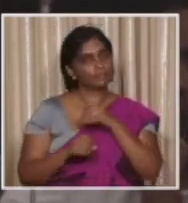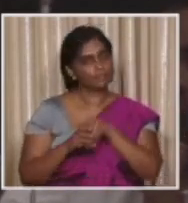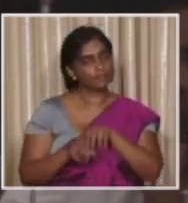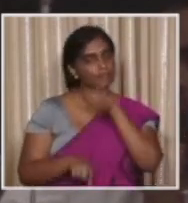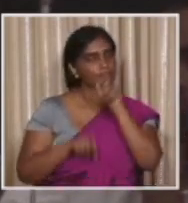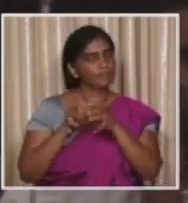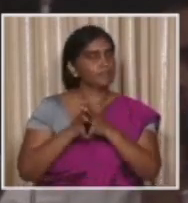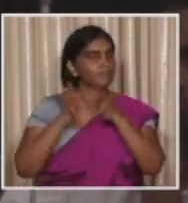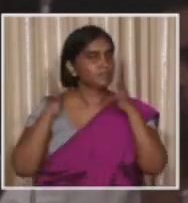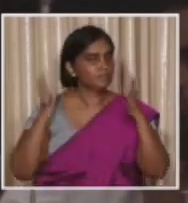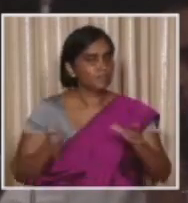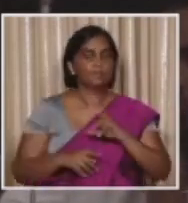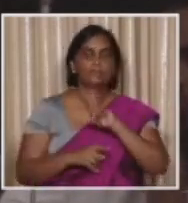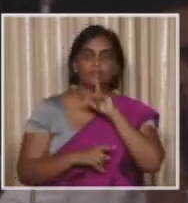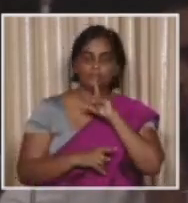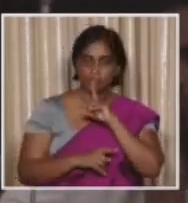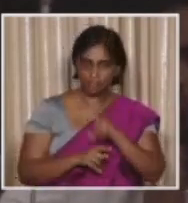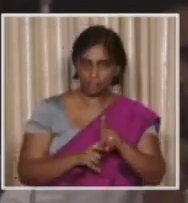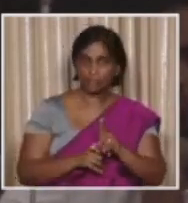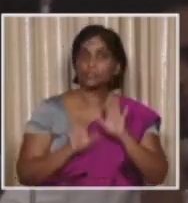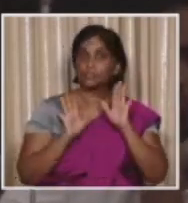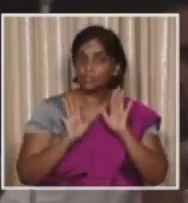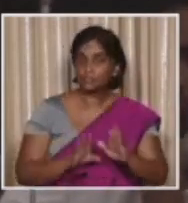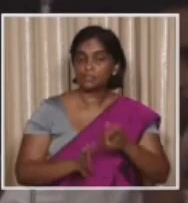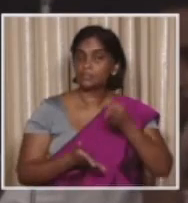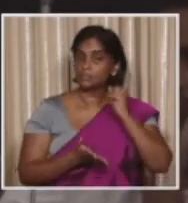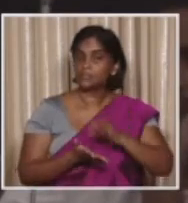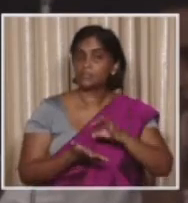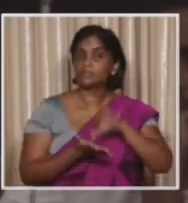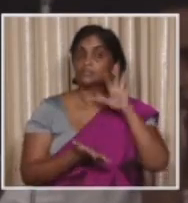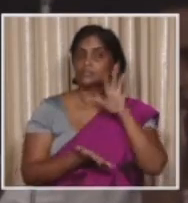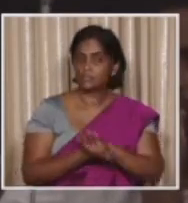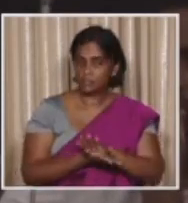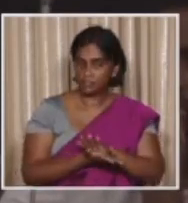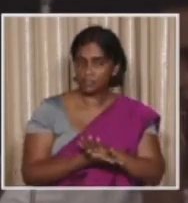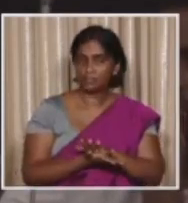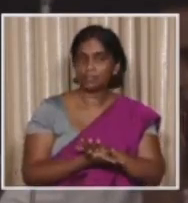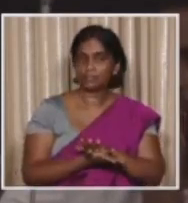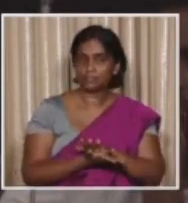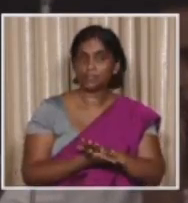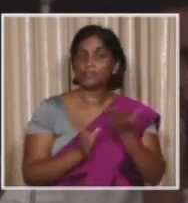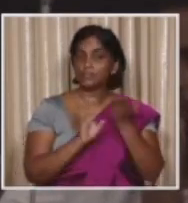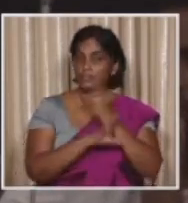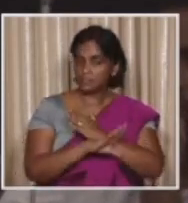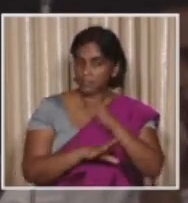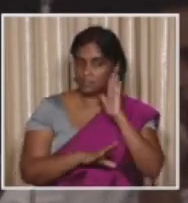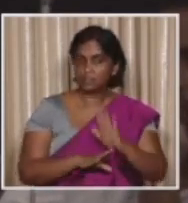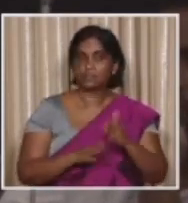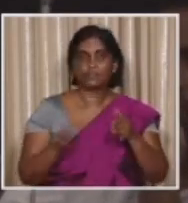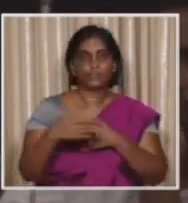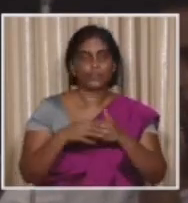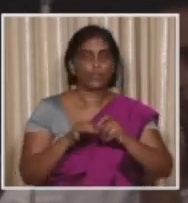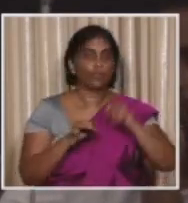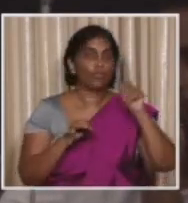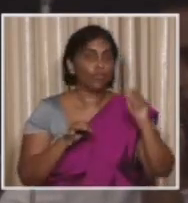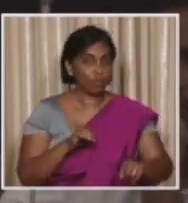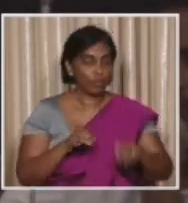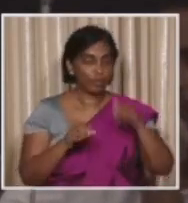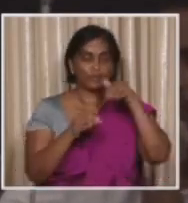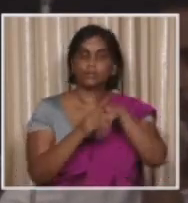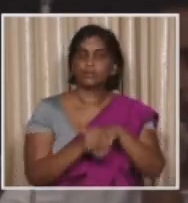නියෝජනය කරන බහුතර පිරිස කිව්වා. නමුත් ඒ තීන්දුව ගැනීමට එවකට හිටපු කැබිනට් මණ්ඩලය